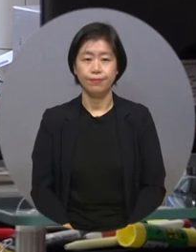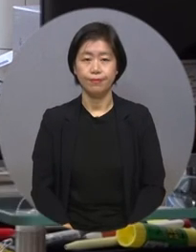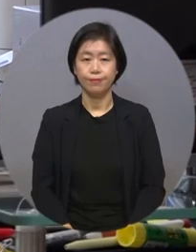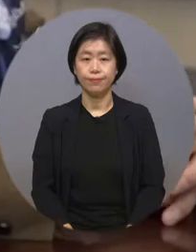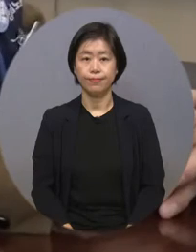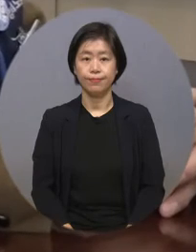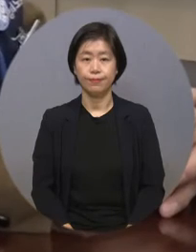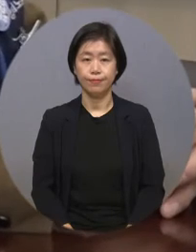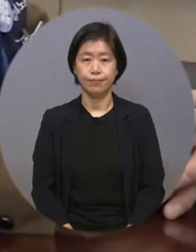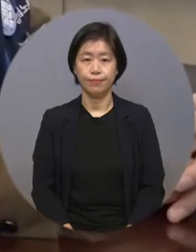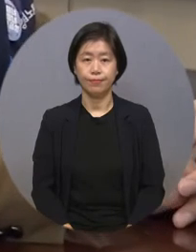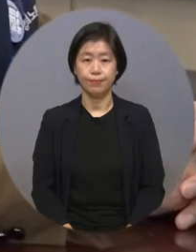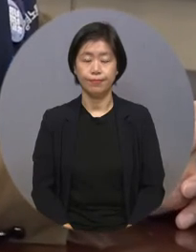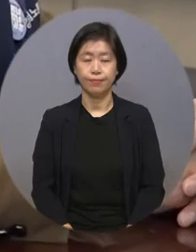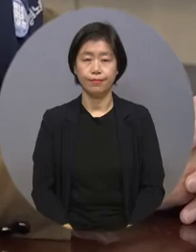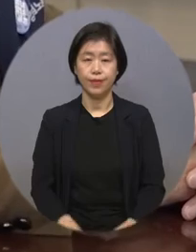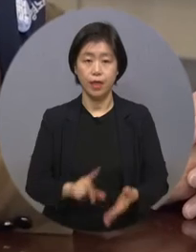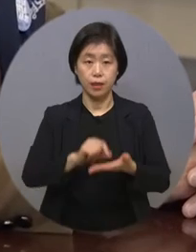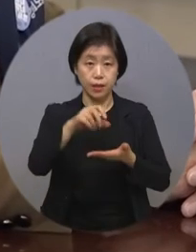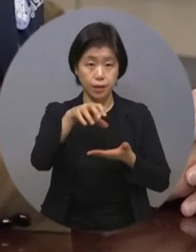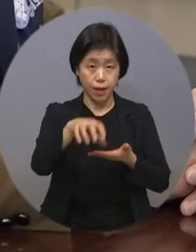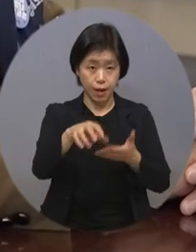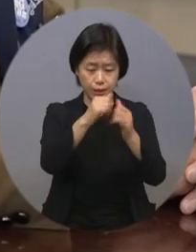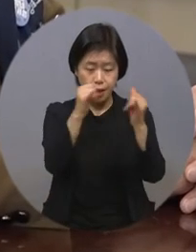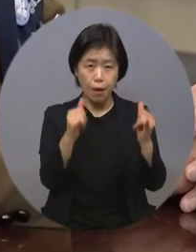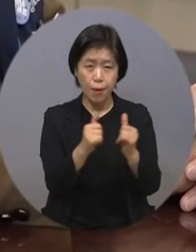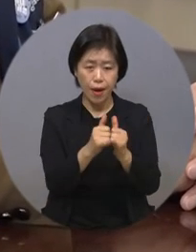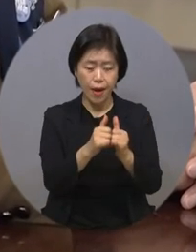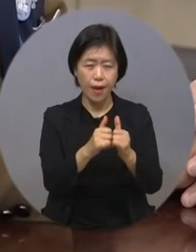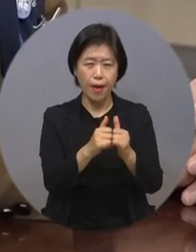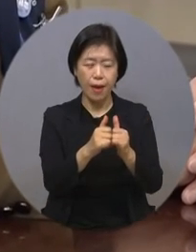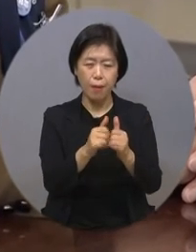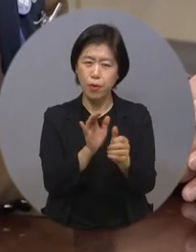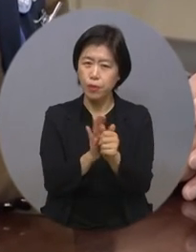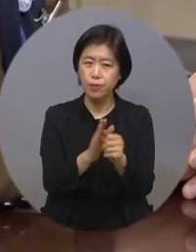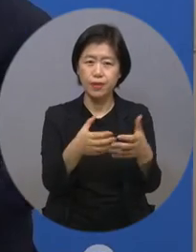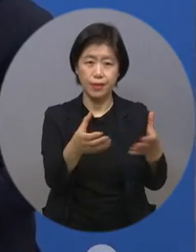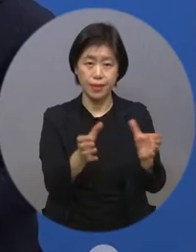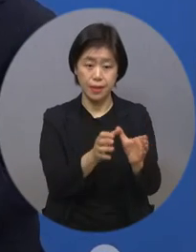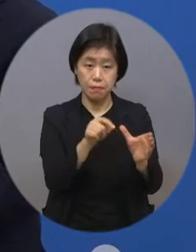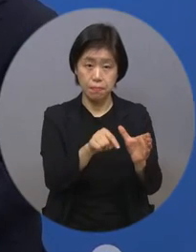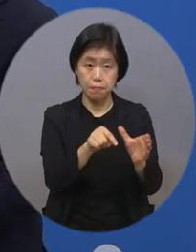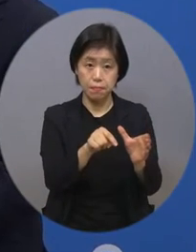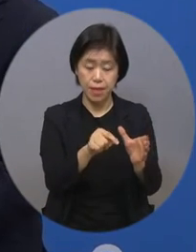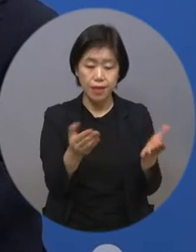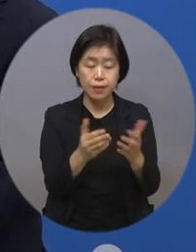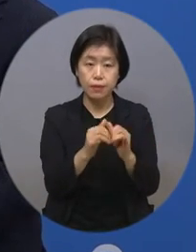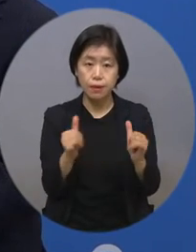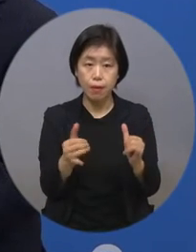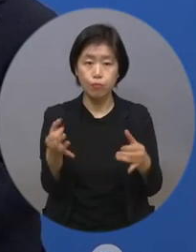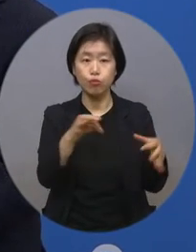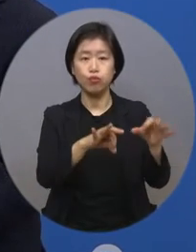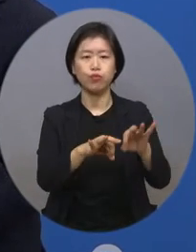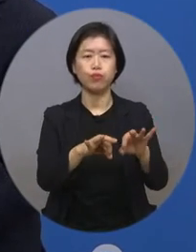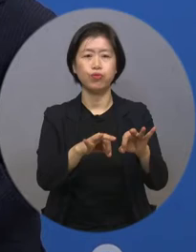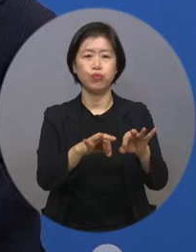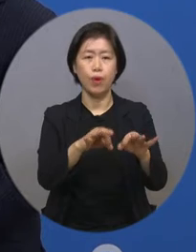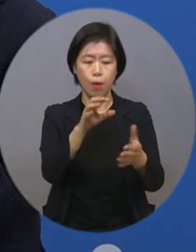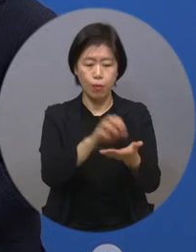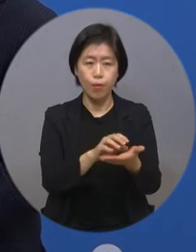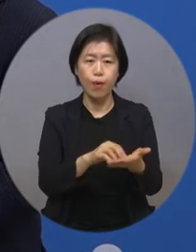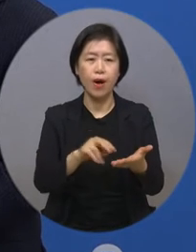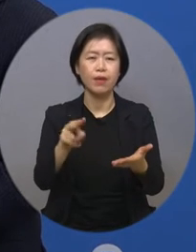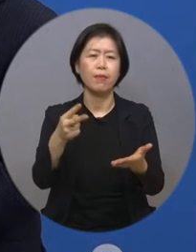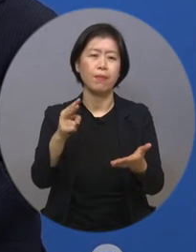생각합니다. 한편 지사 사회공헌팀은 직원들의 자발적 모금으로 준비한 성금 200만 원을